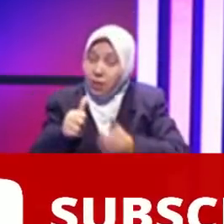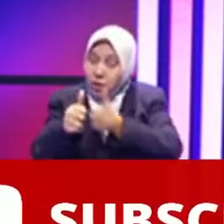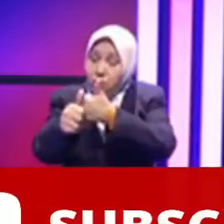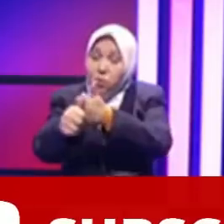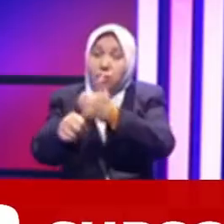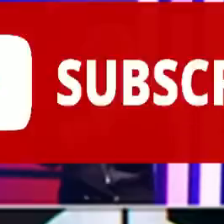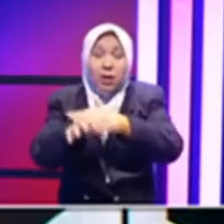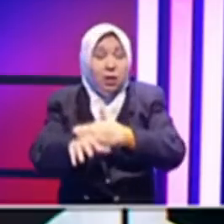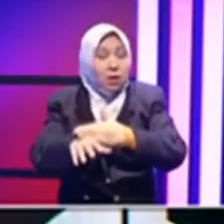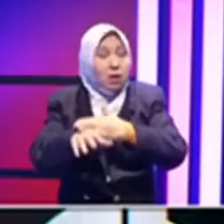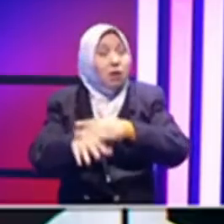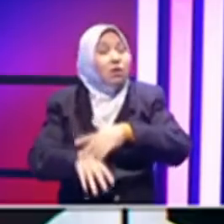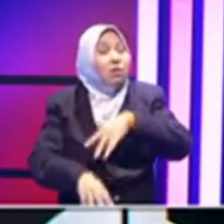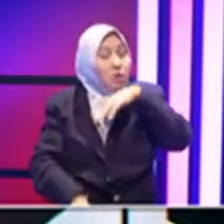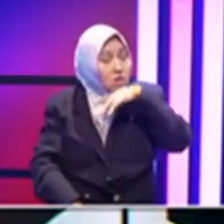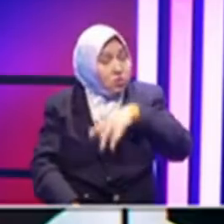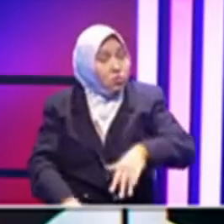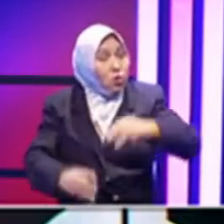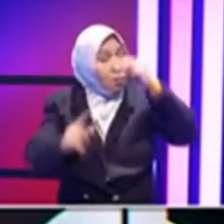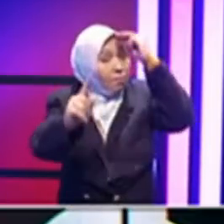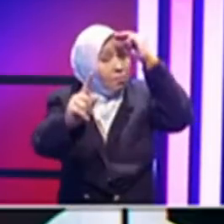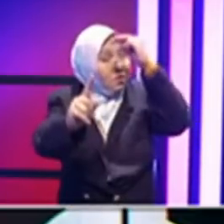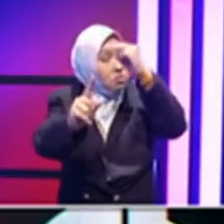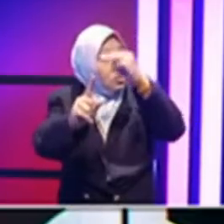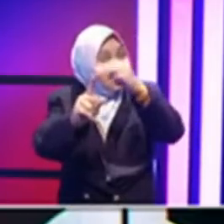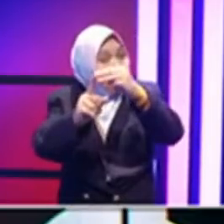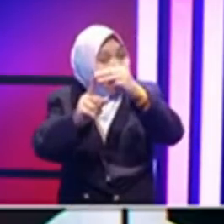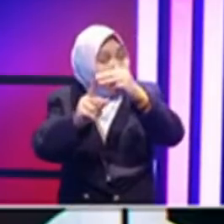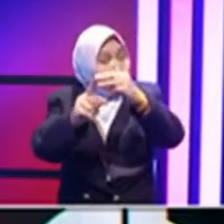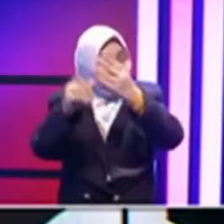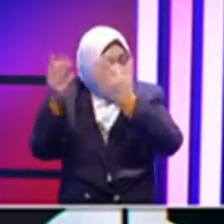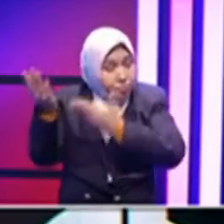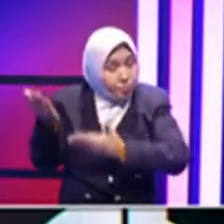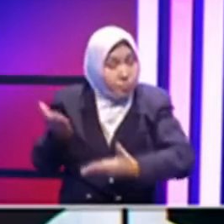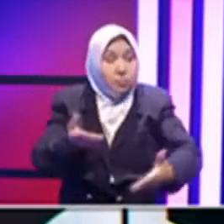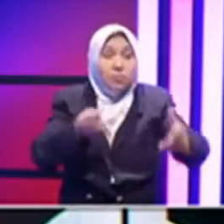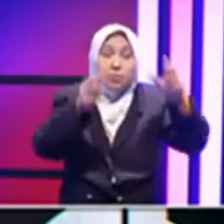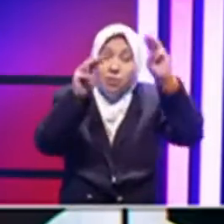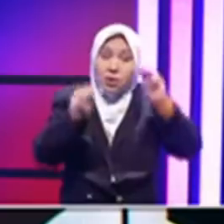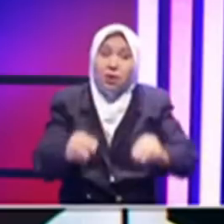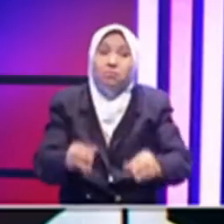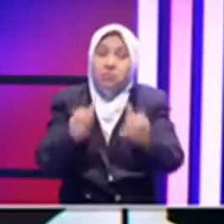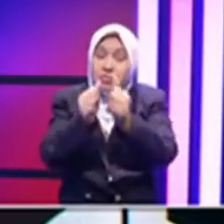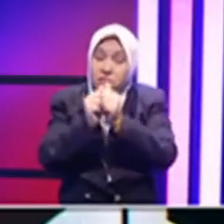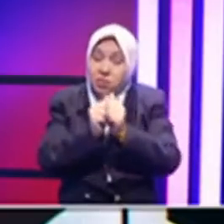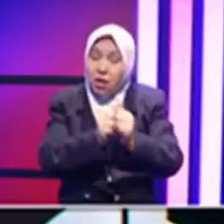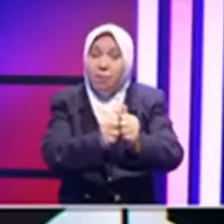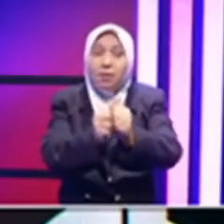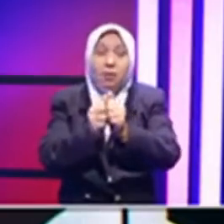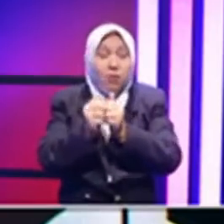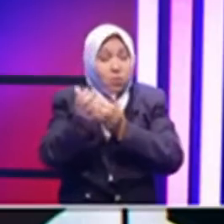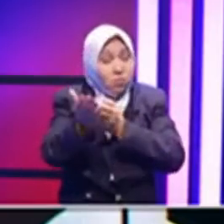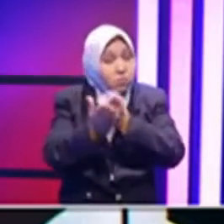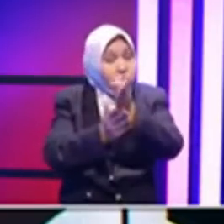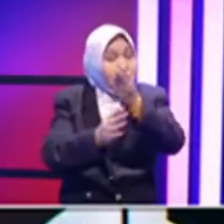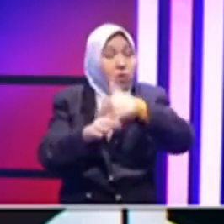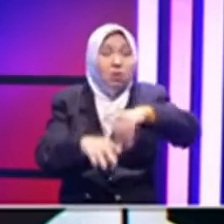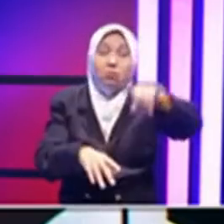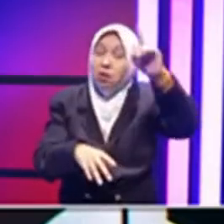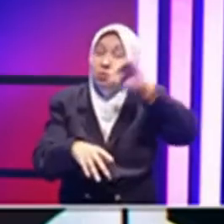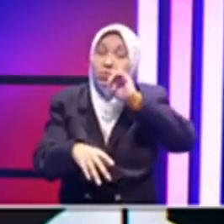kepada para rasul, di mana misi mereka ialah membawa manusia sama-sama menuju Allah, bukan sekadar